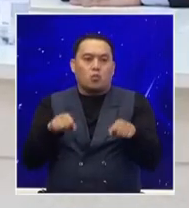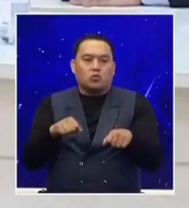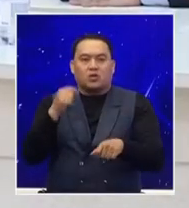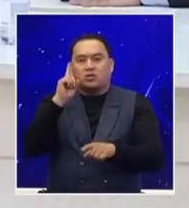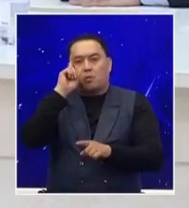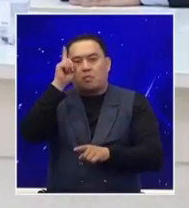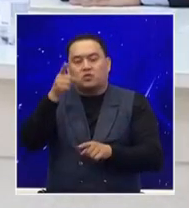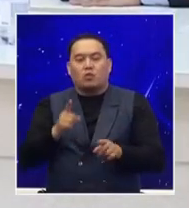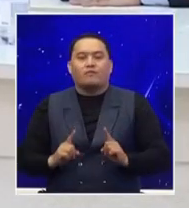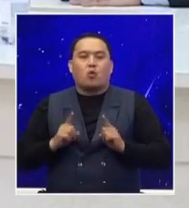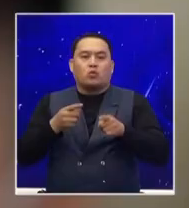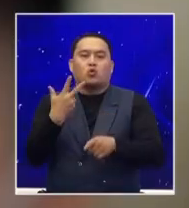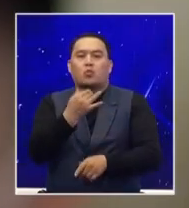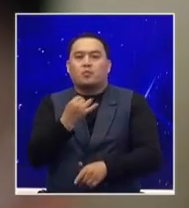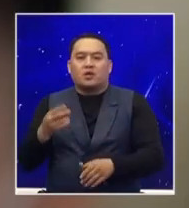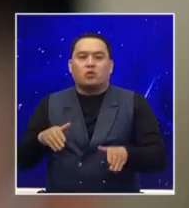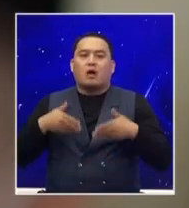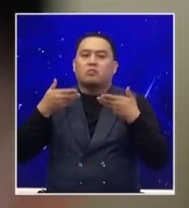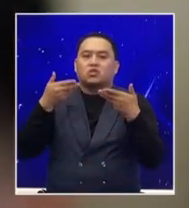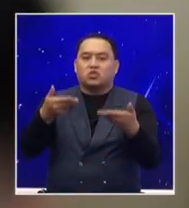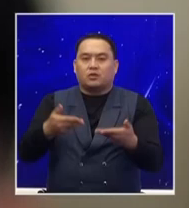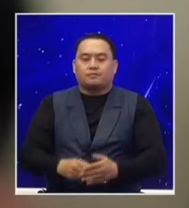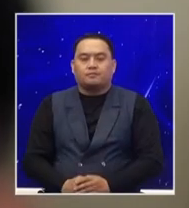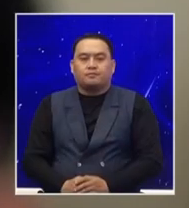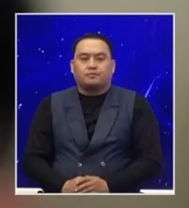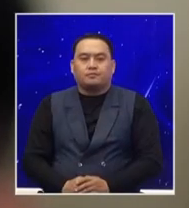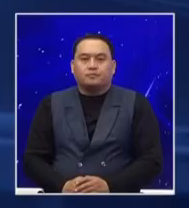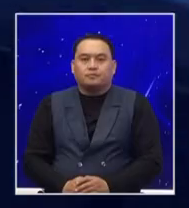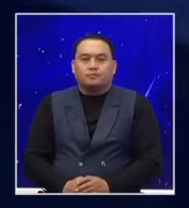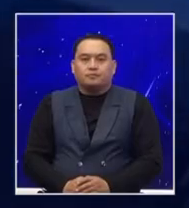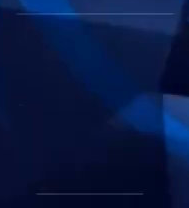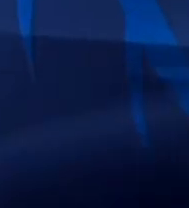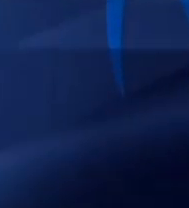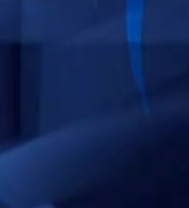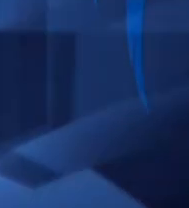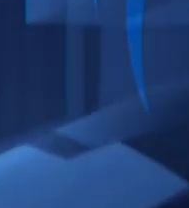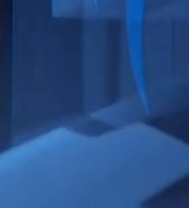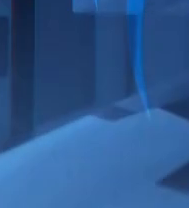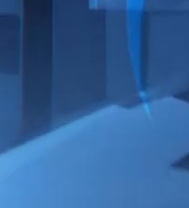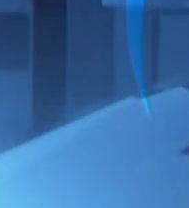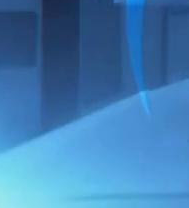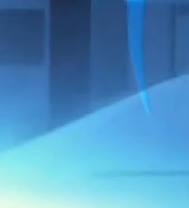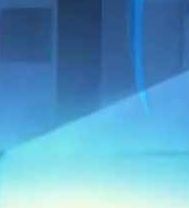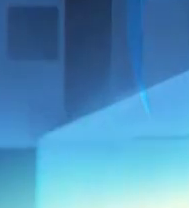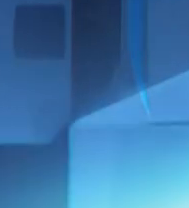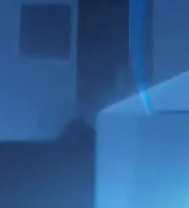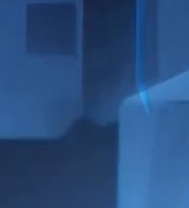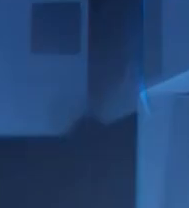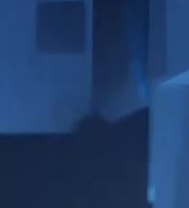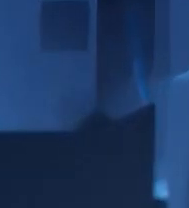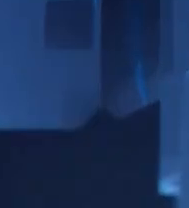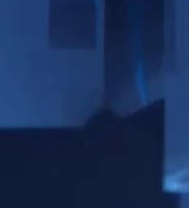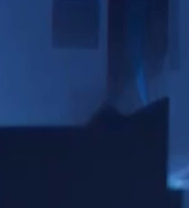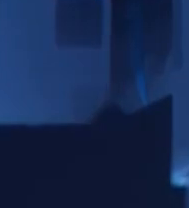года поступило порядка 3 миллионов обращений. Назгуль Бошан, Ренат Утеев, телеканал ЖТСУ при поддержке службы центральных коммуникаций